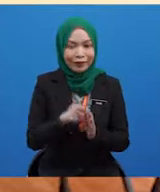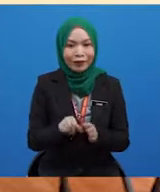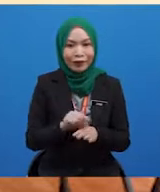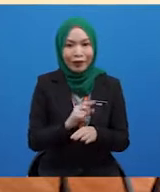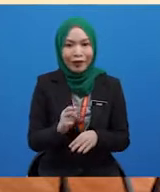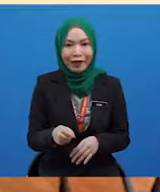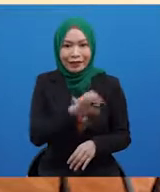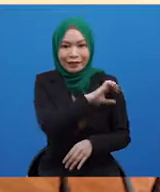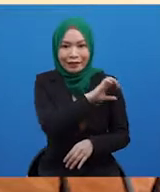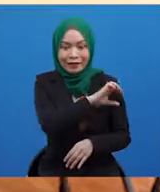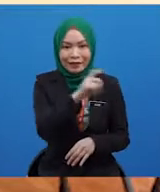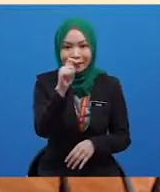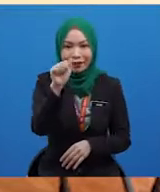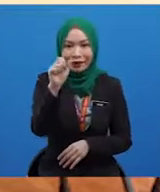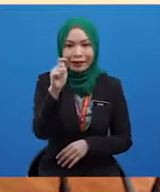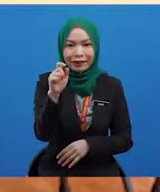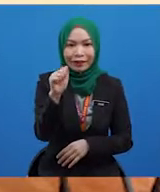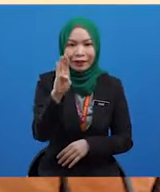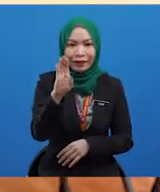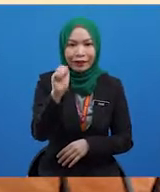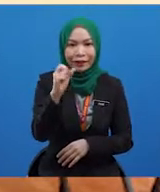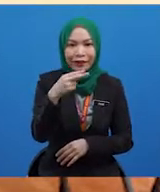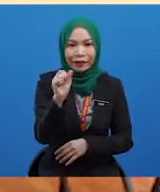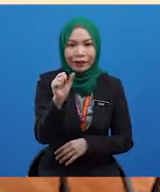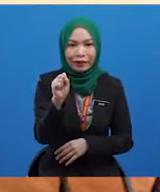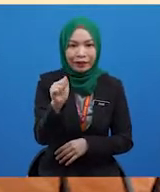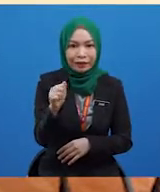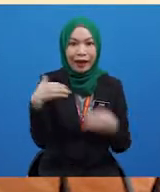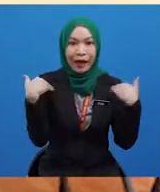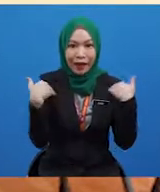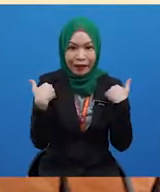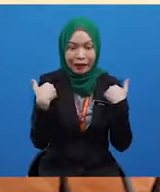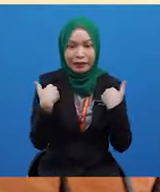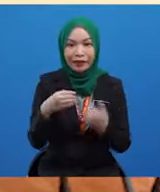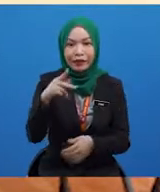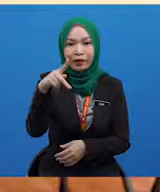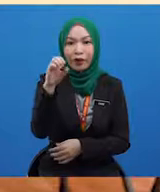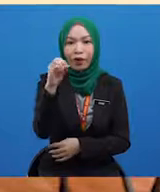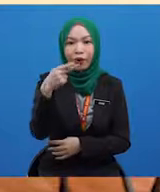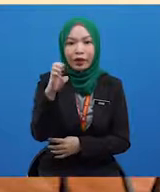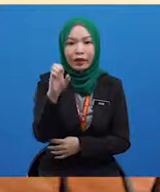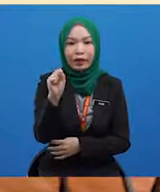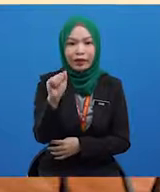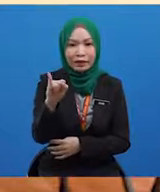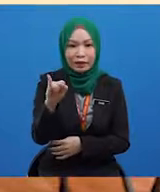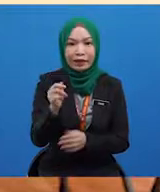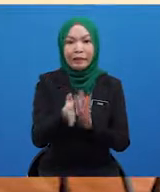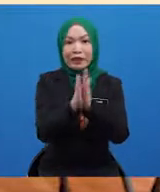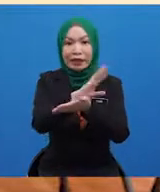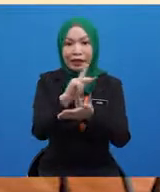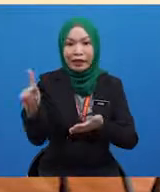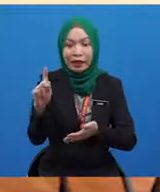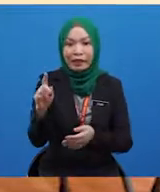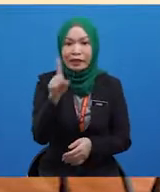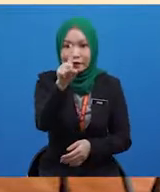dan leksikal dalam petikan tersebut menunjukkan adanya ciri kohesi yang menjadikannya sebagai satu